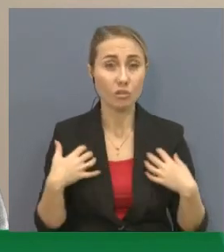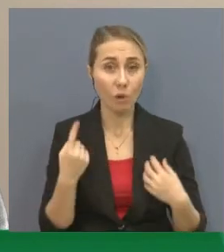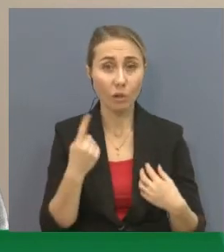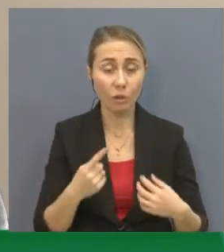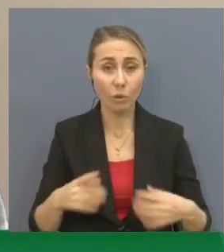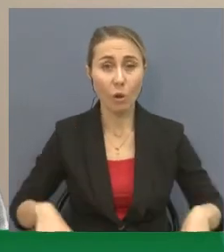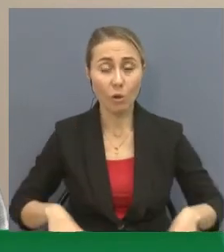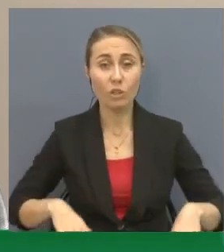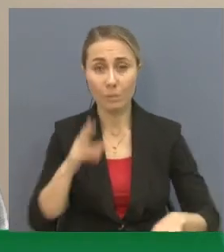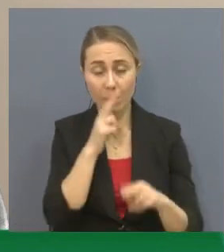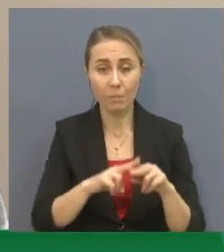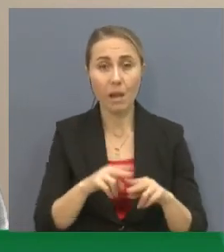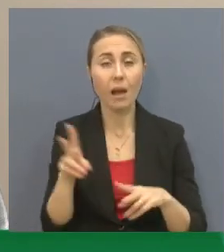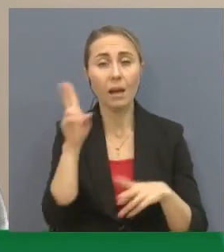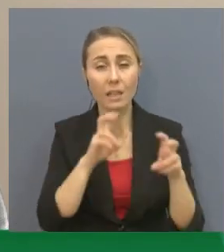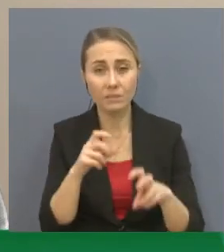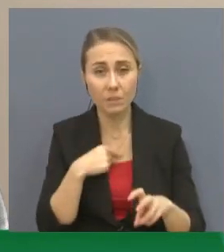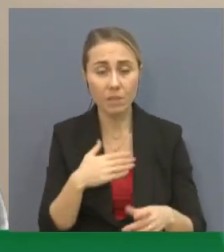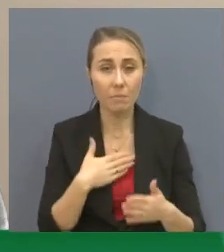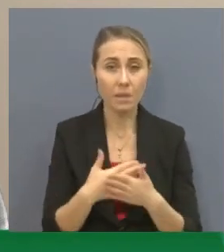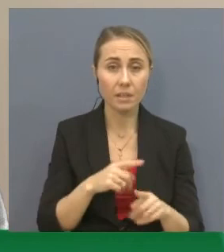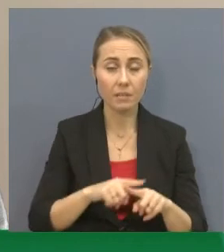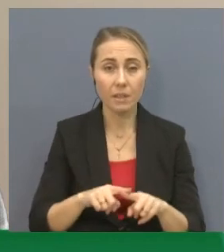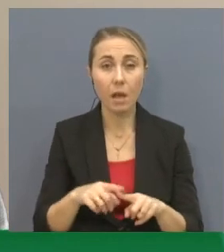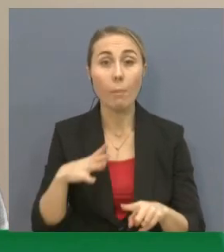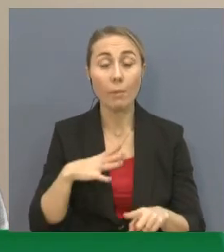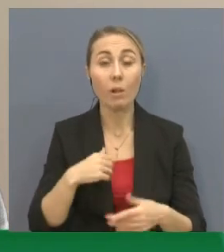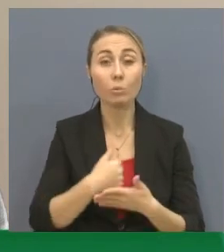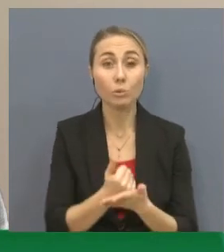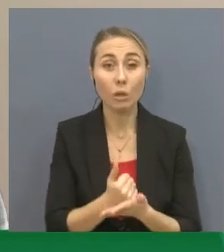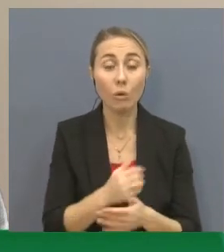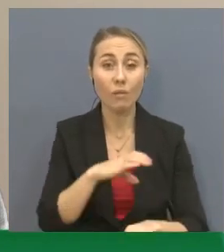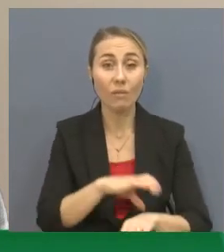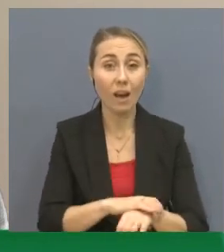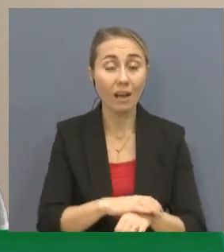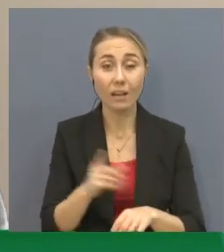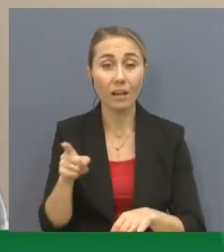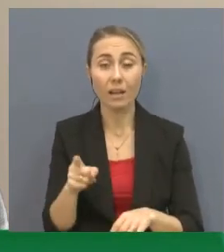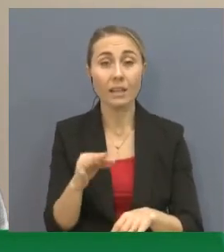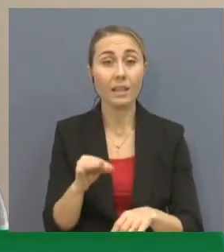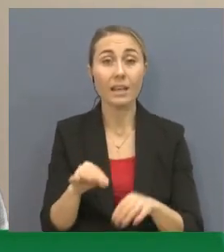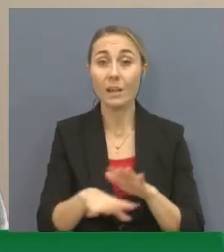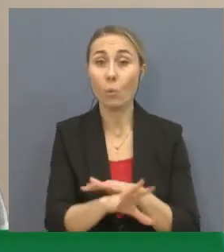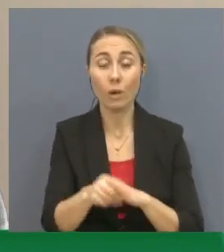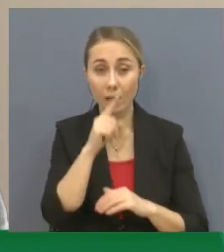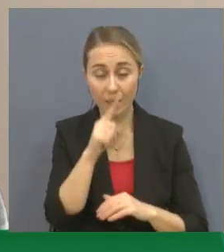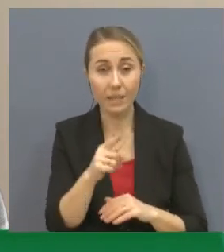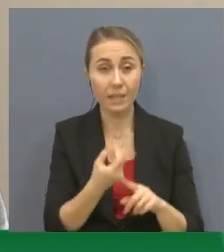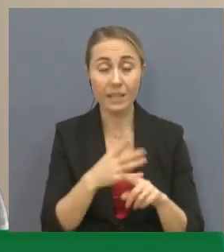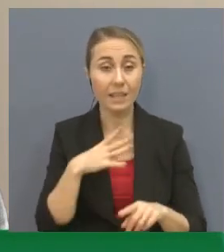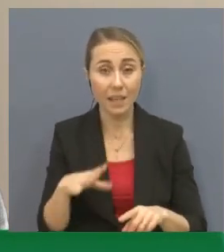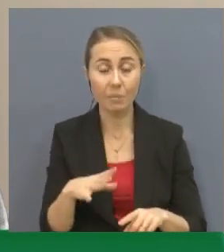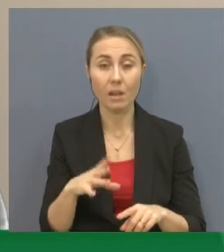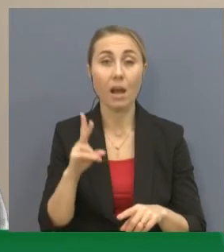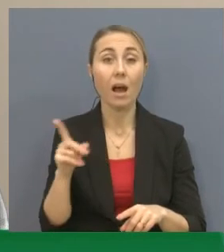оперативных inspect мероприятий был установлен что скотт был не похищен о утери то что сам хозяин несмотря на свою